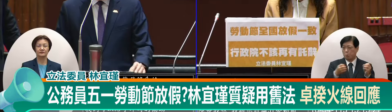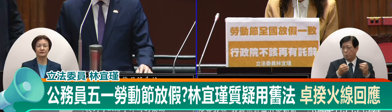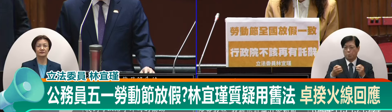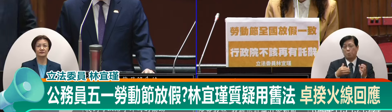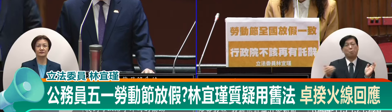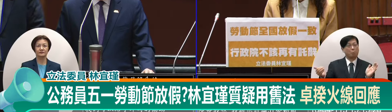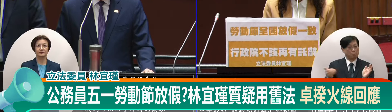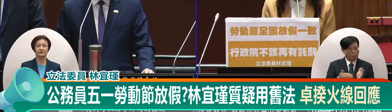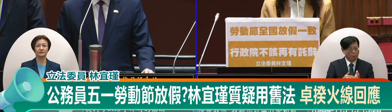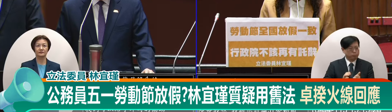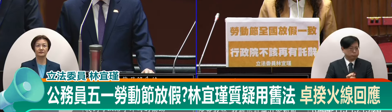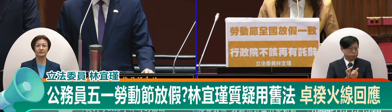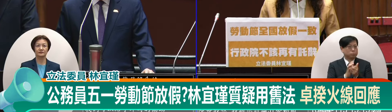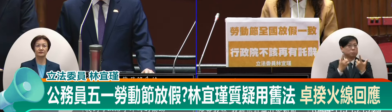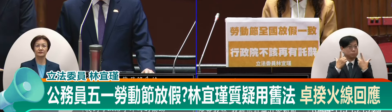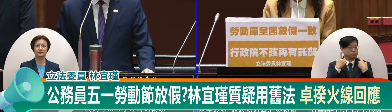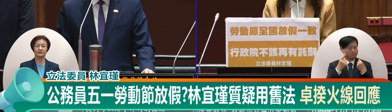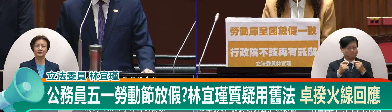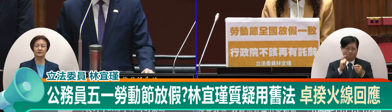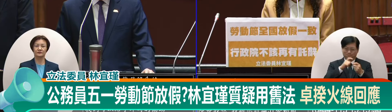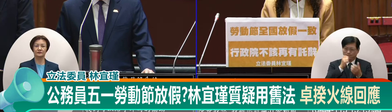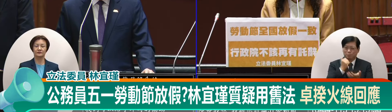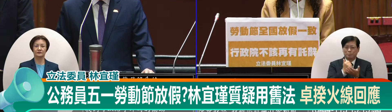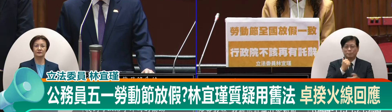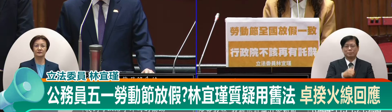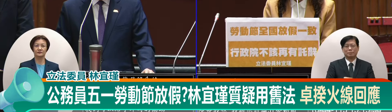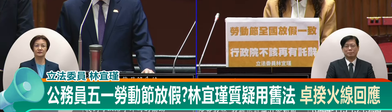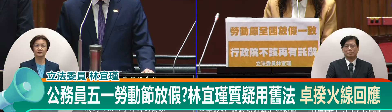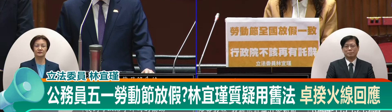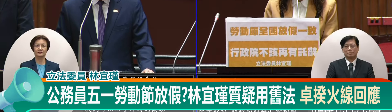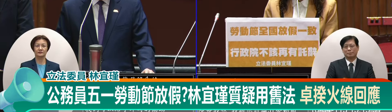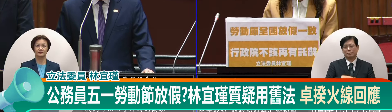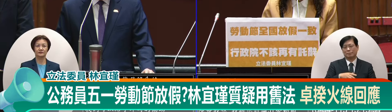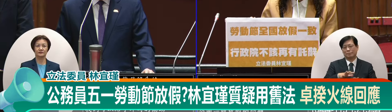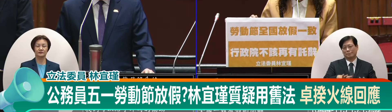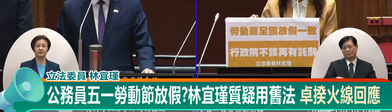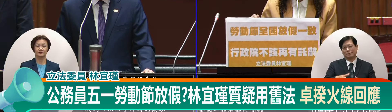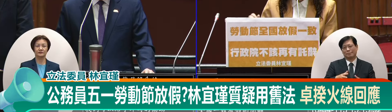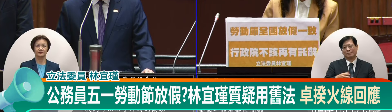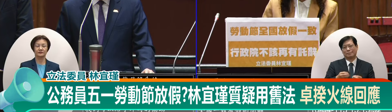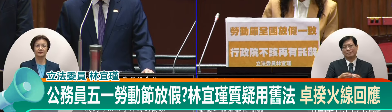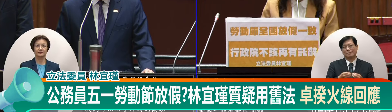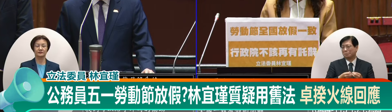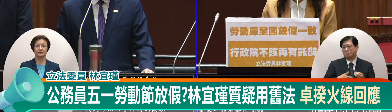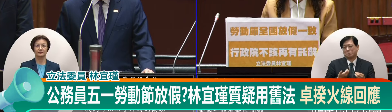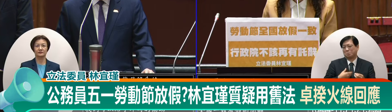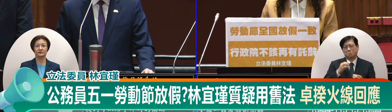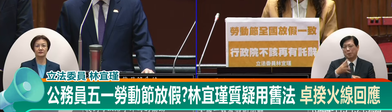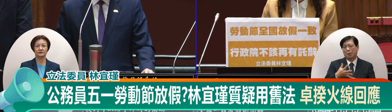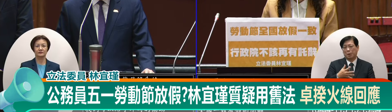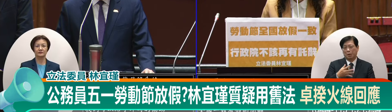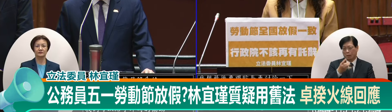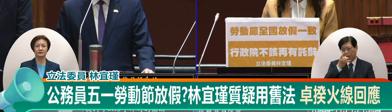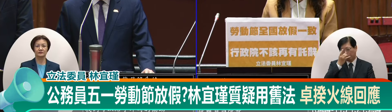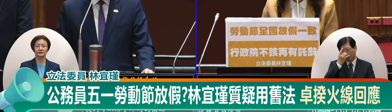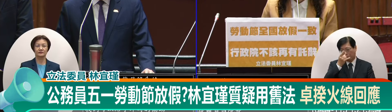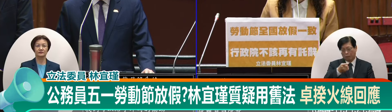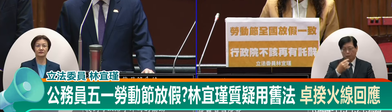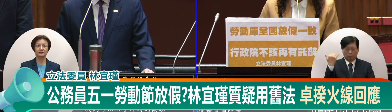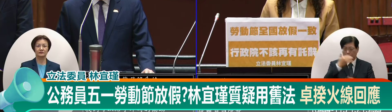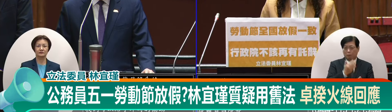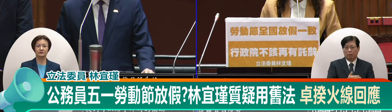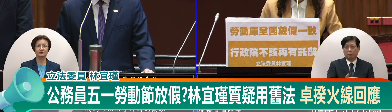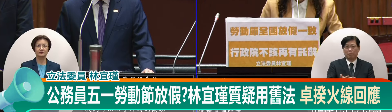这下倡议原本快要获得了这个确实哦。那我想不晓得为什么哈土踩刹